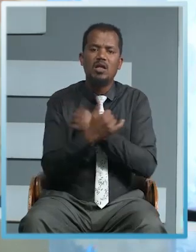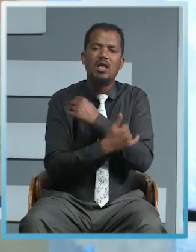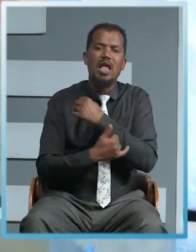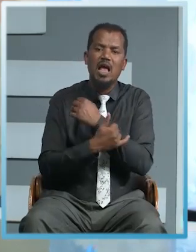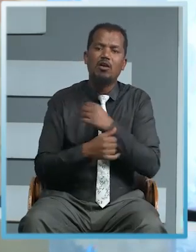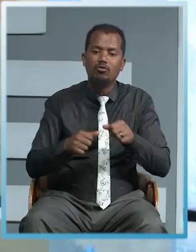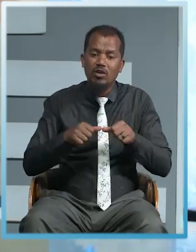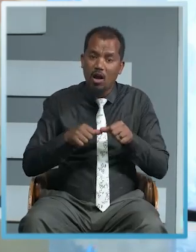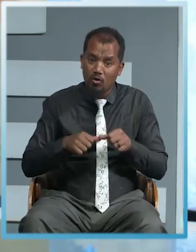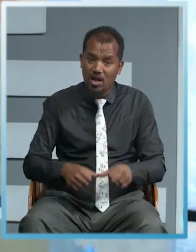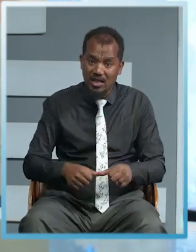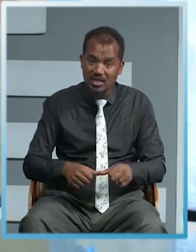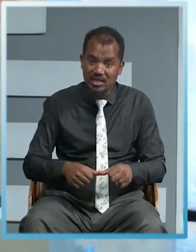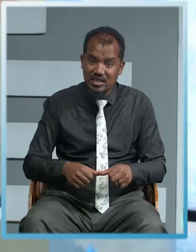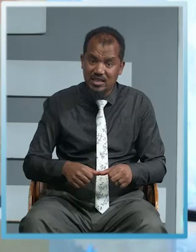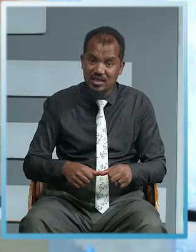اغريتون يا قوياتن